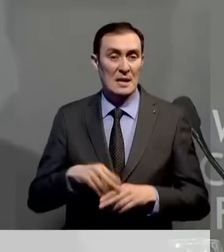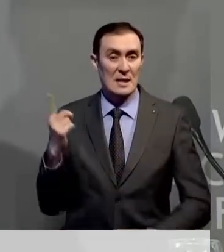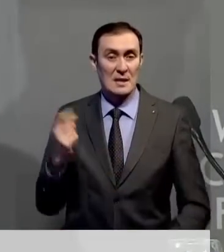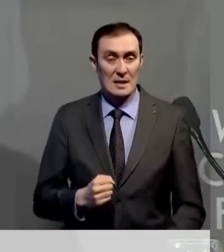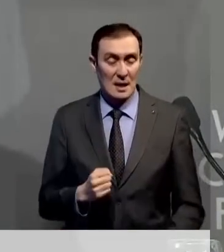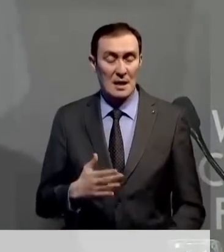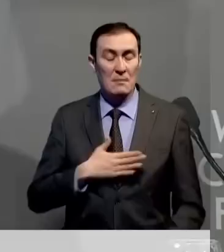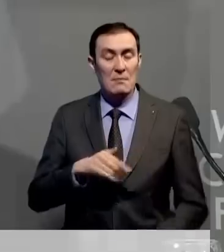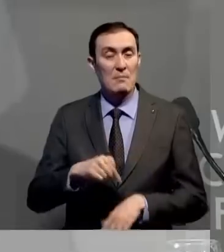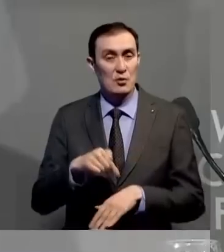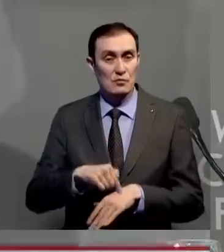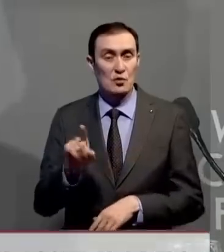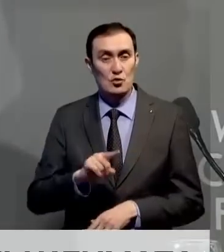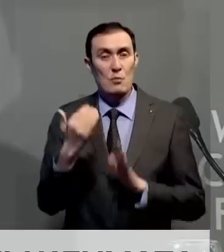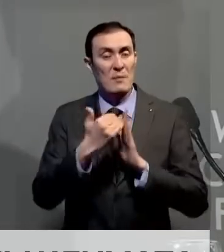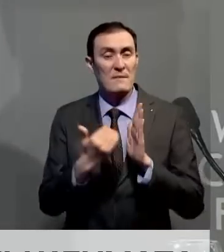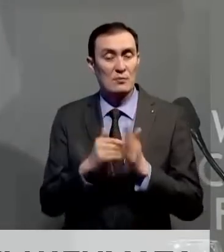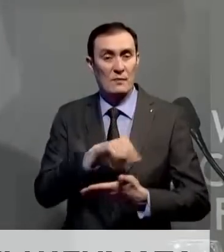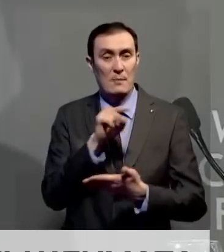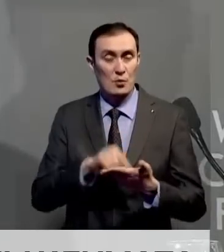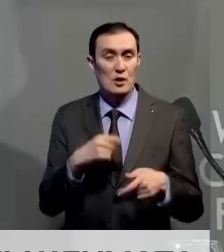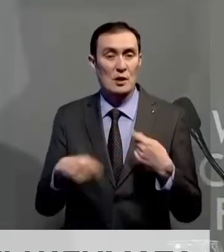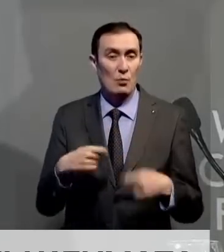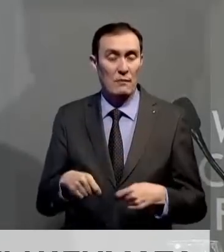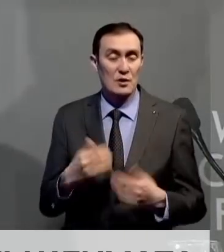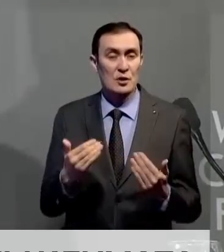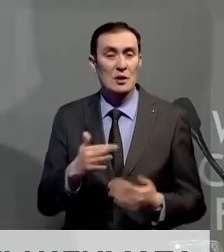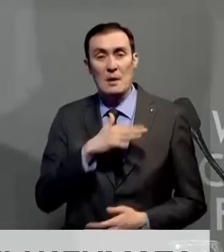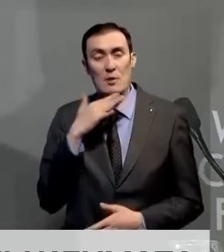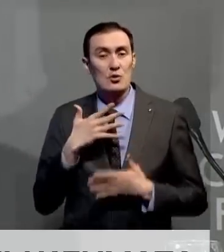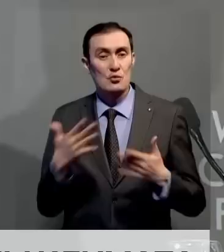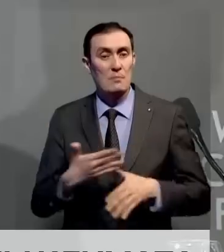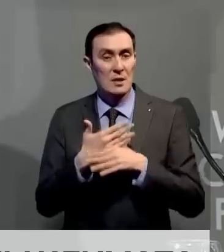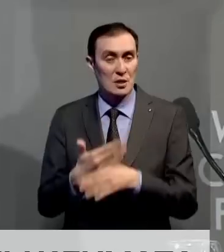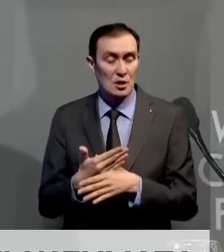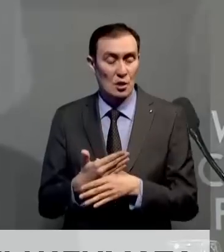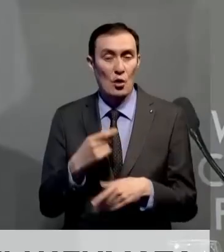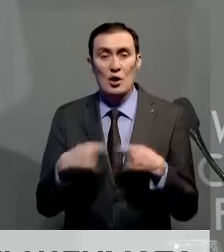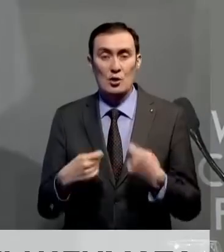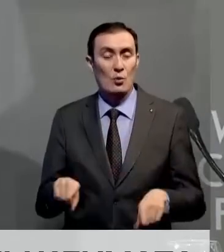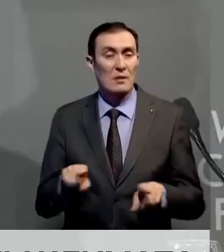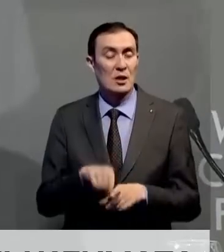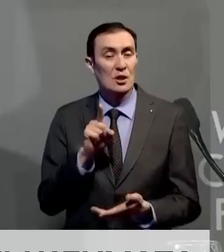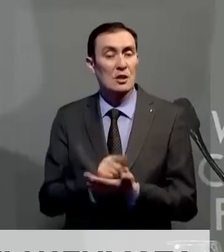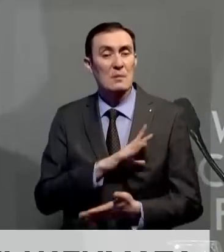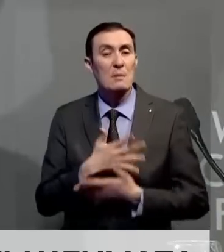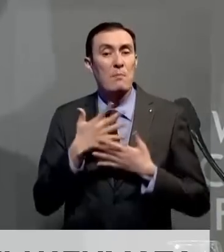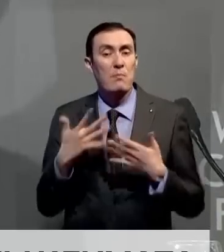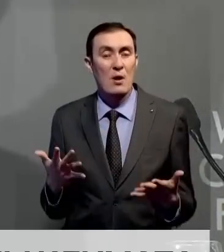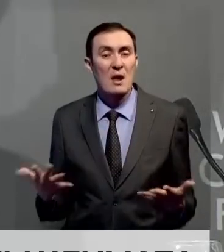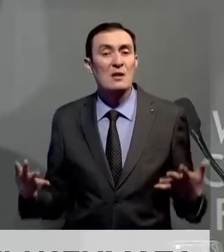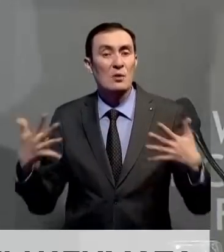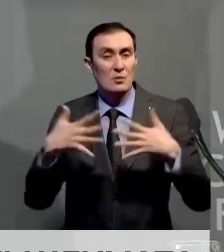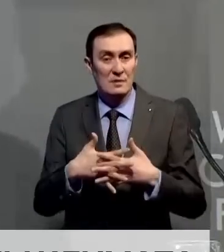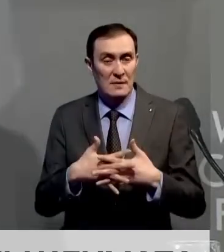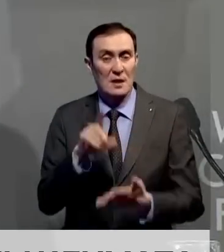неделе, мы почувствовали, что повестка в области торговли пользуется очень большой поддержкой. Но торговля также должна быть более инклюзивной.